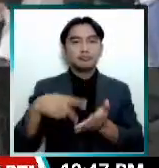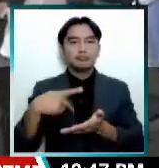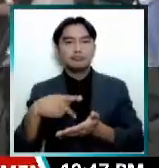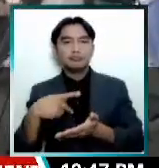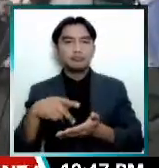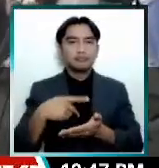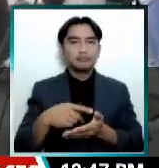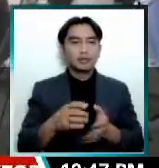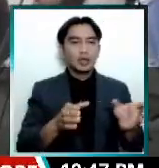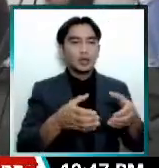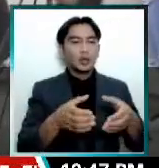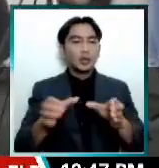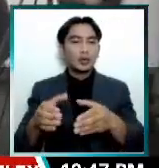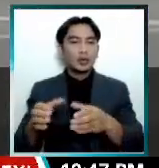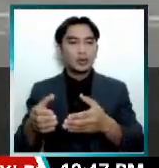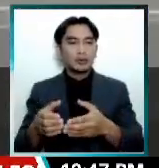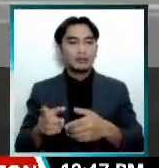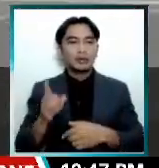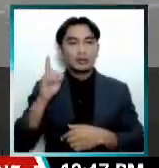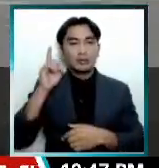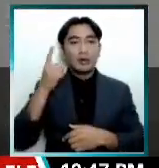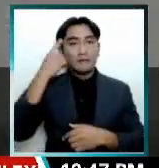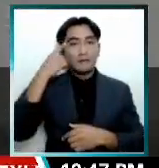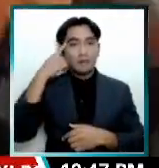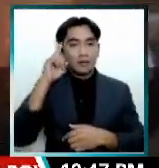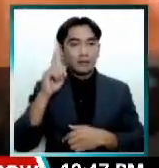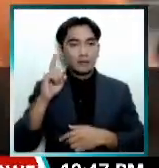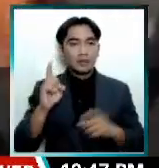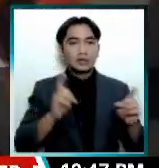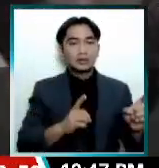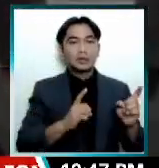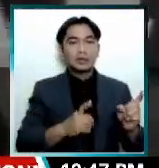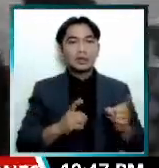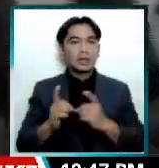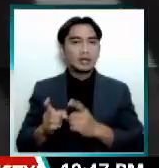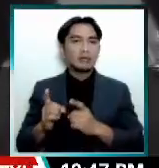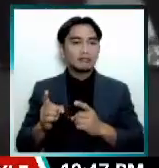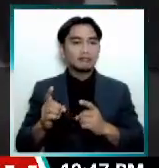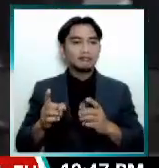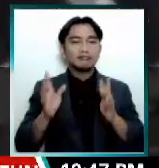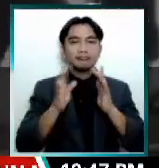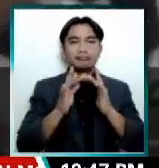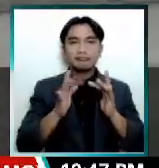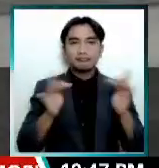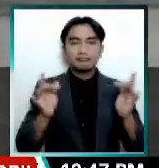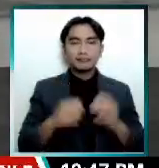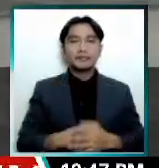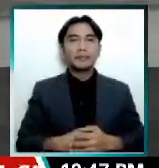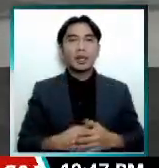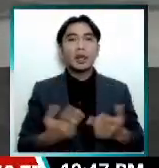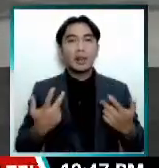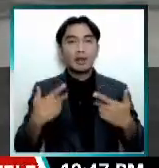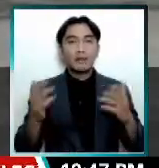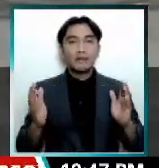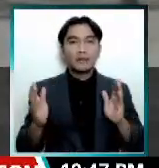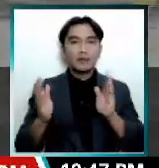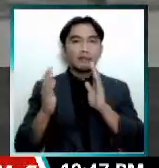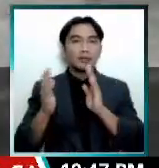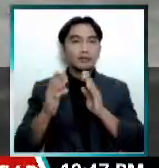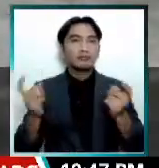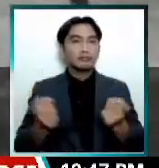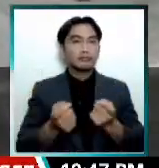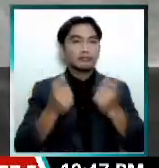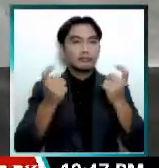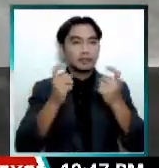Grand Ati-Ati Tribe Competition na highlight ng festival. Muling pagbabalik ng face-to-face celebration ng mga